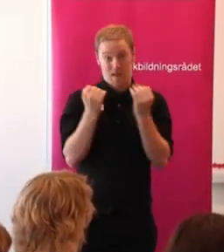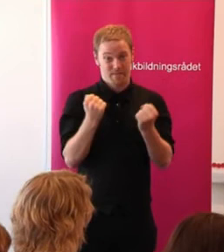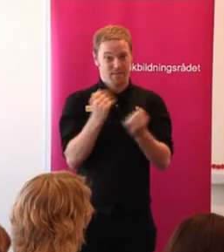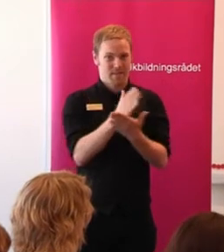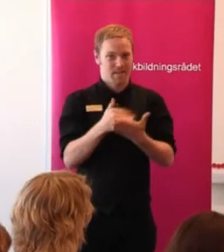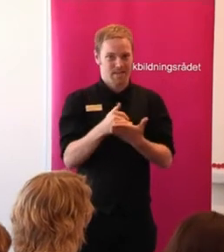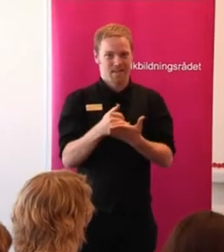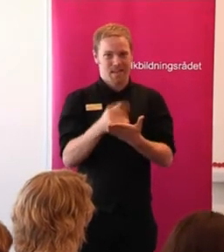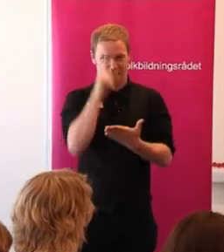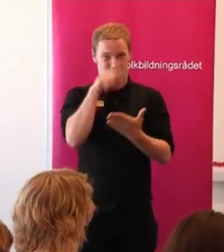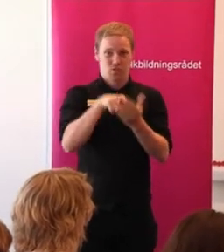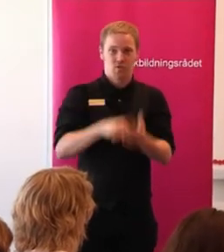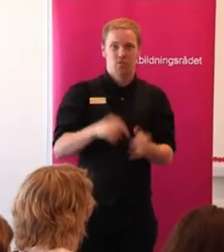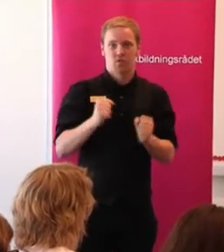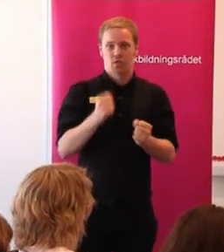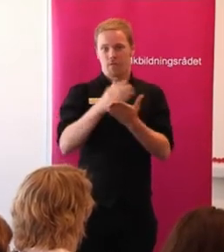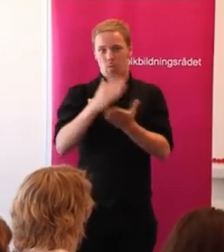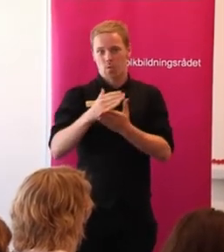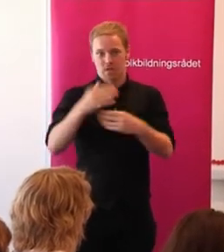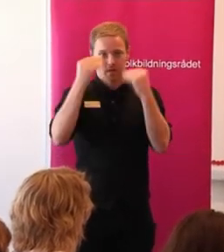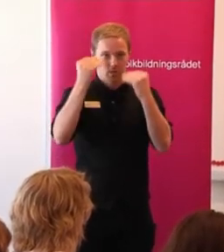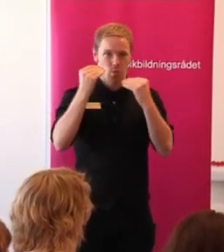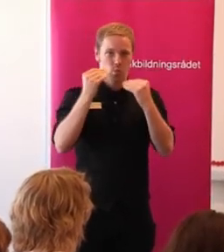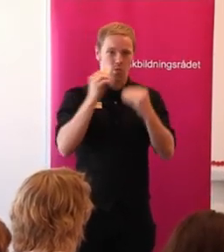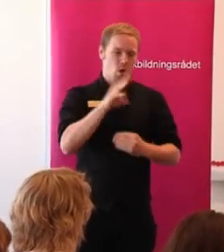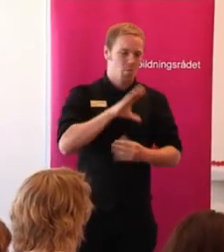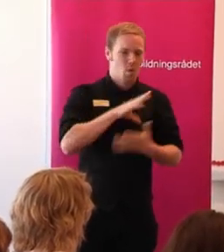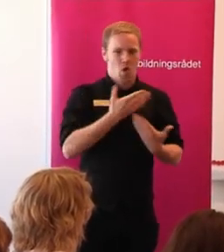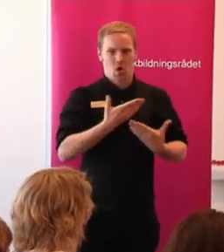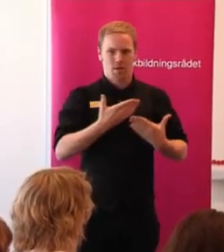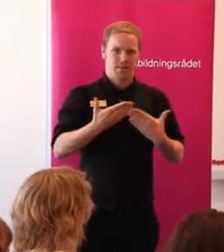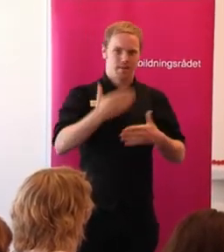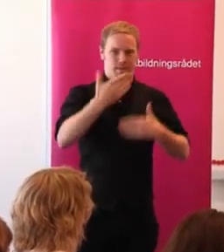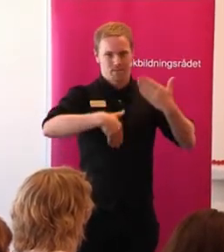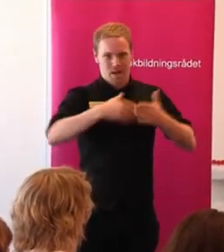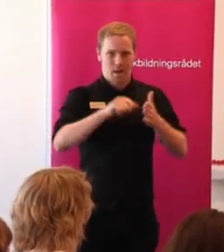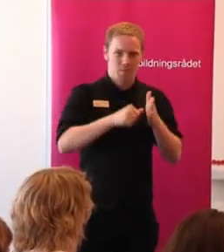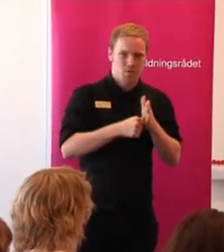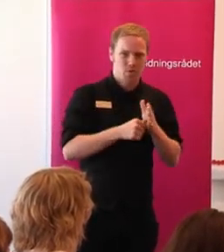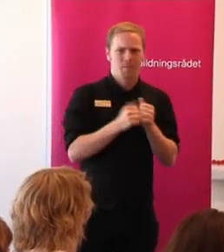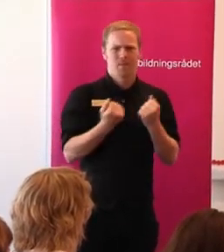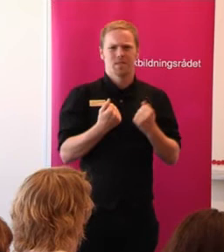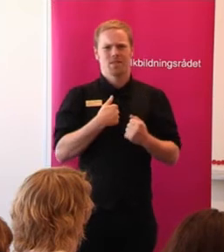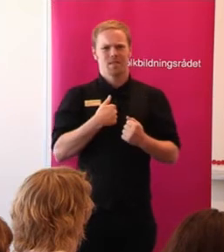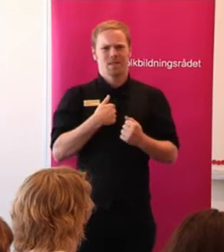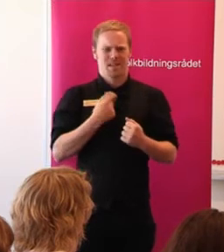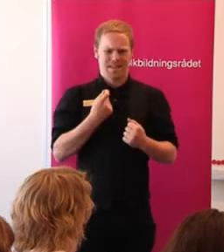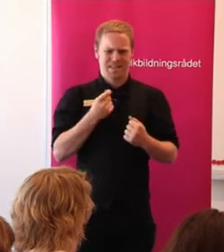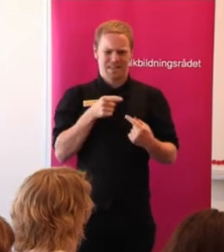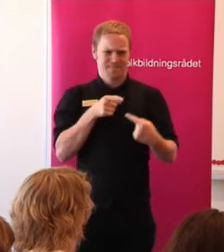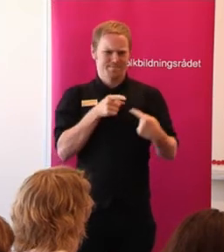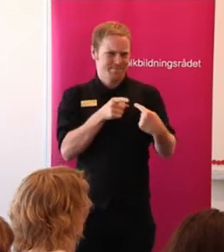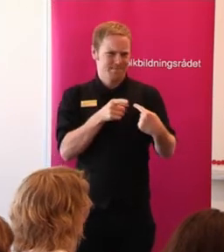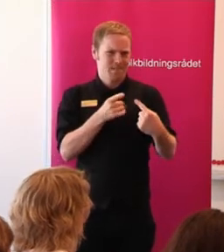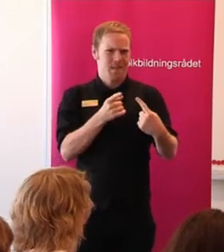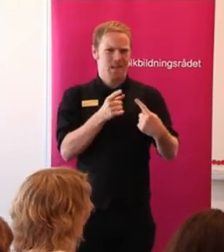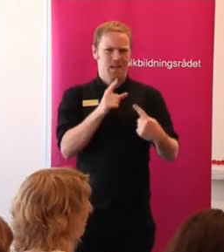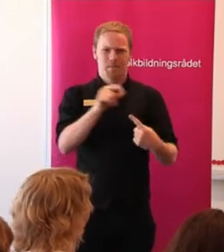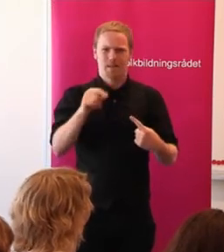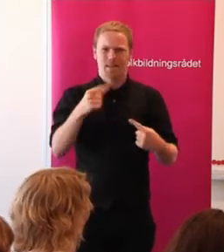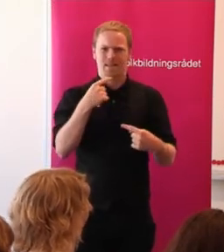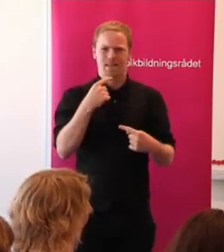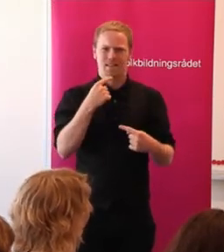för vidare studier eller för de som inte har fullständiga betyg. Men det jag kan vända mig mot är att man ibland ställer emot komvux till